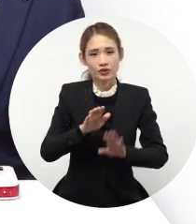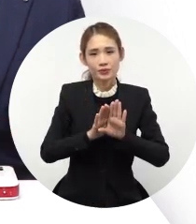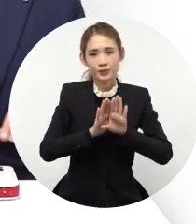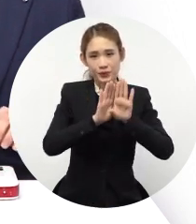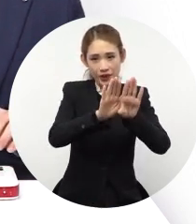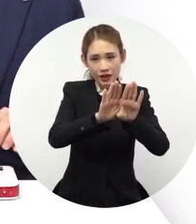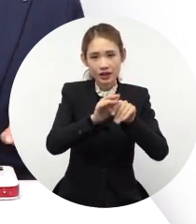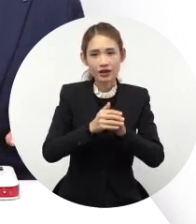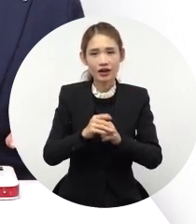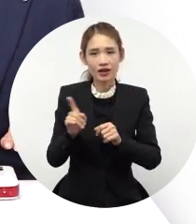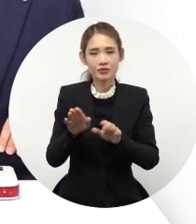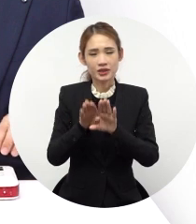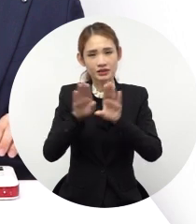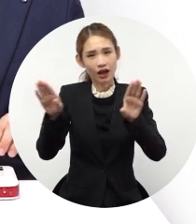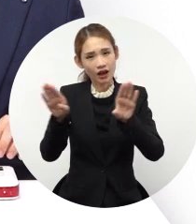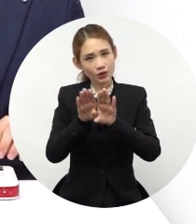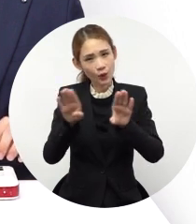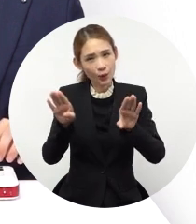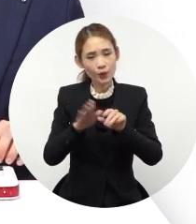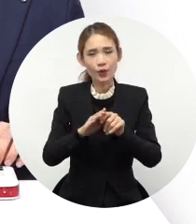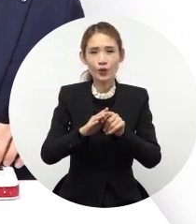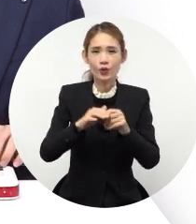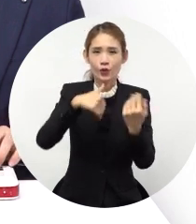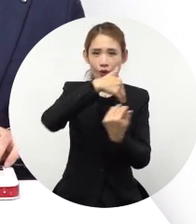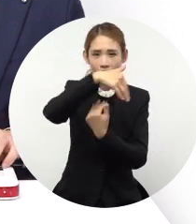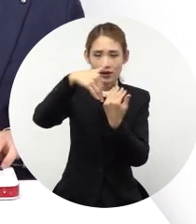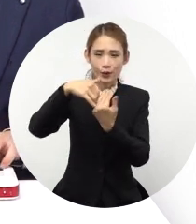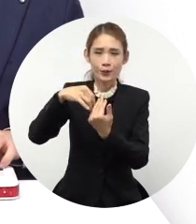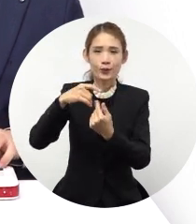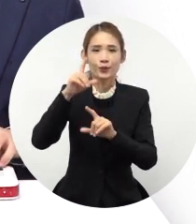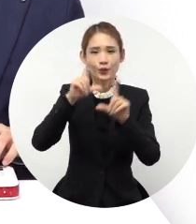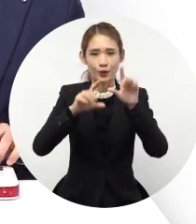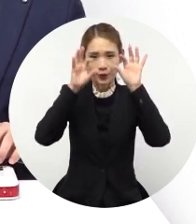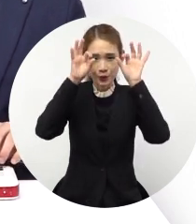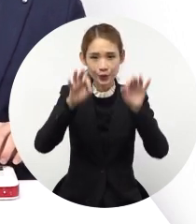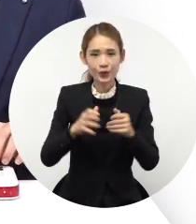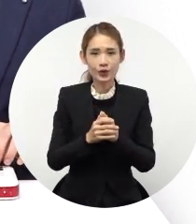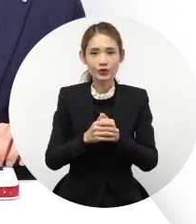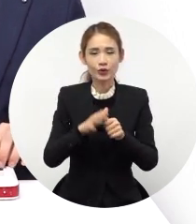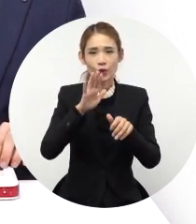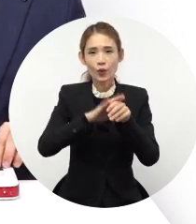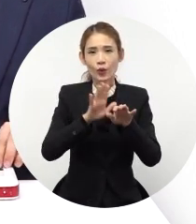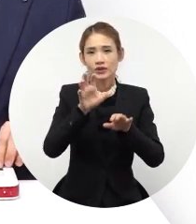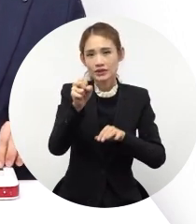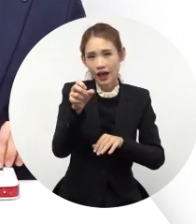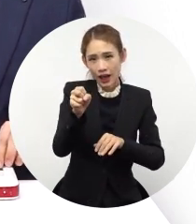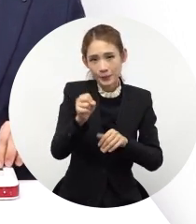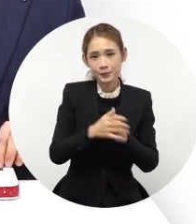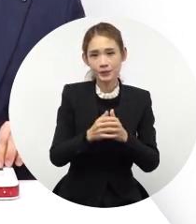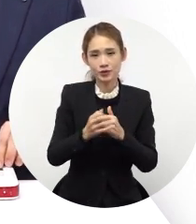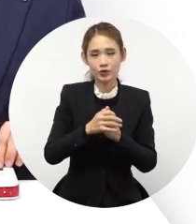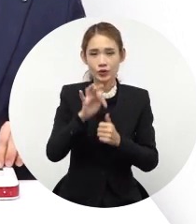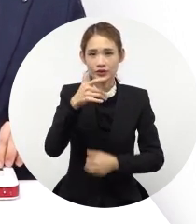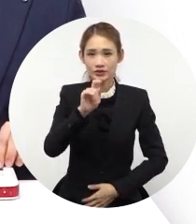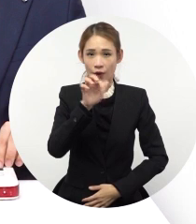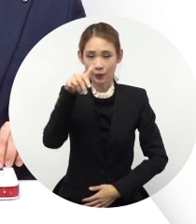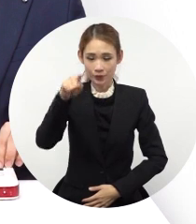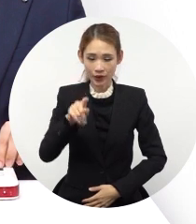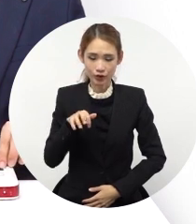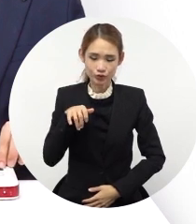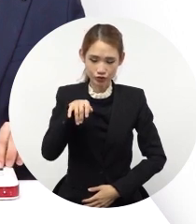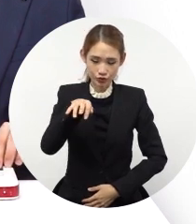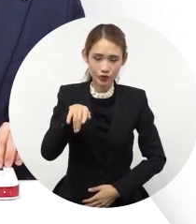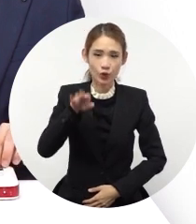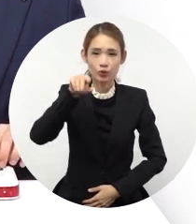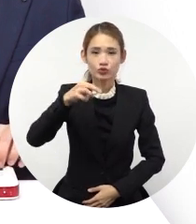밀어서 여는 건지, 또 자동문인지, 회전문인지 이런 형태를 보고요. 손잡이의 형태, 또 점자